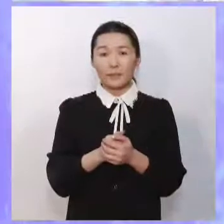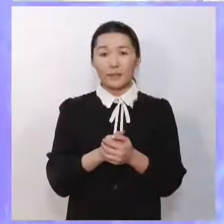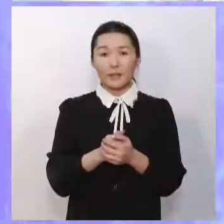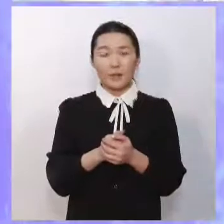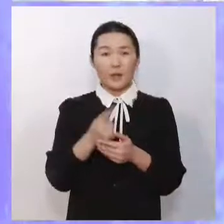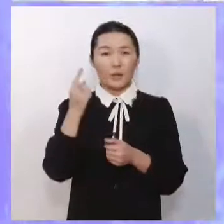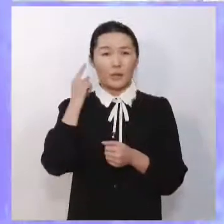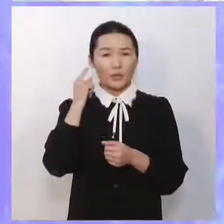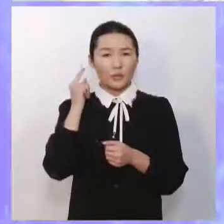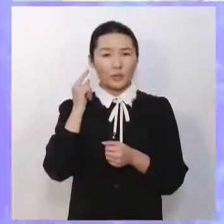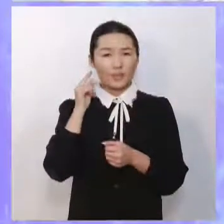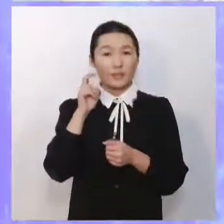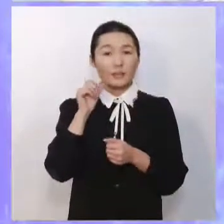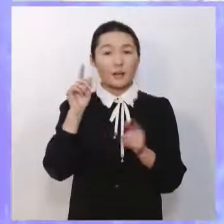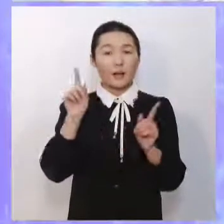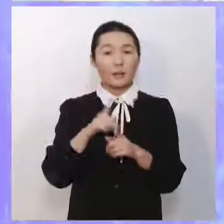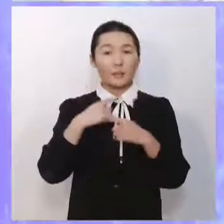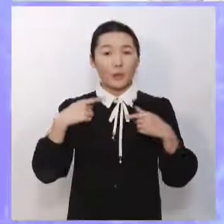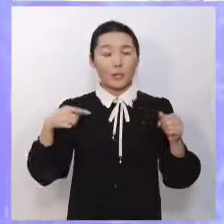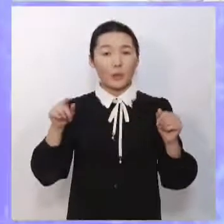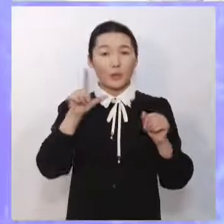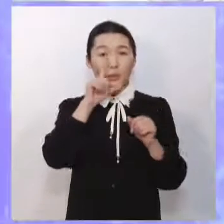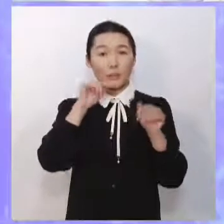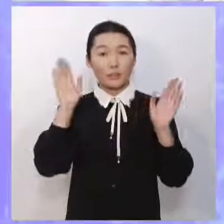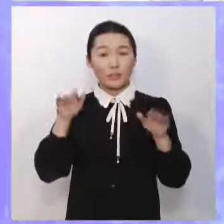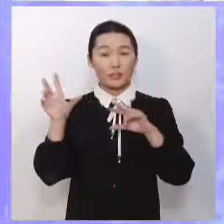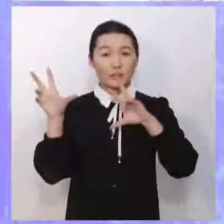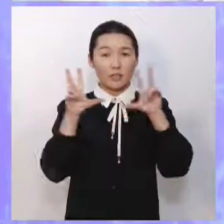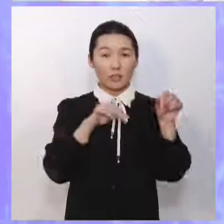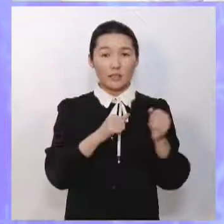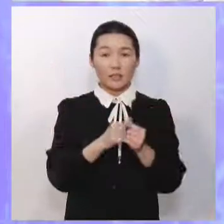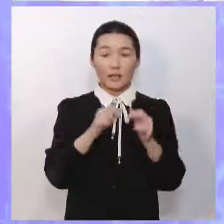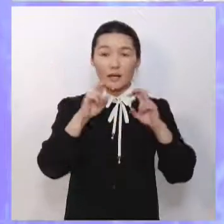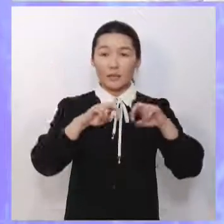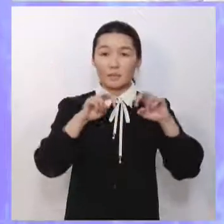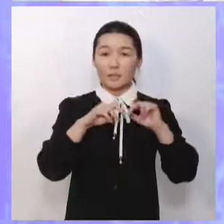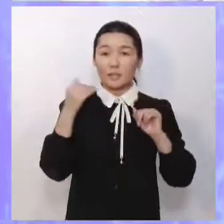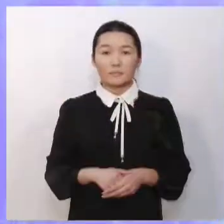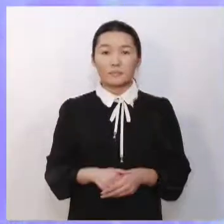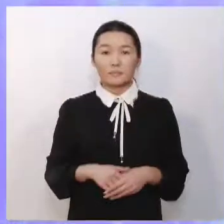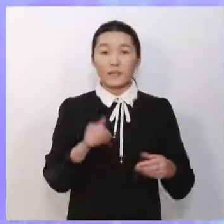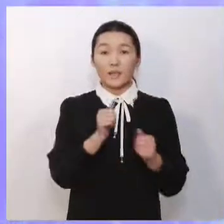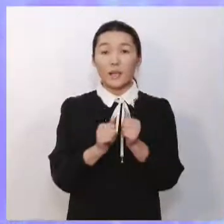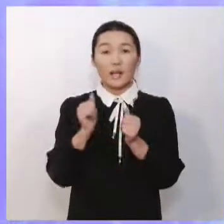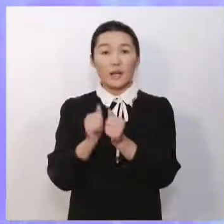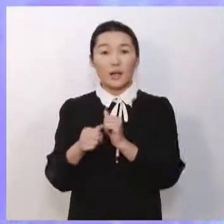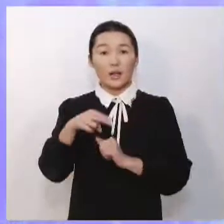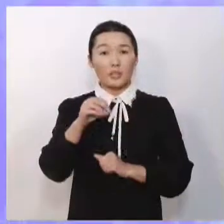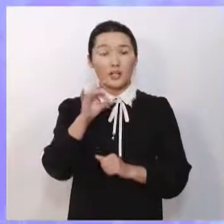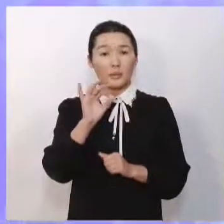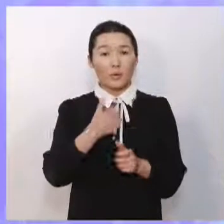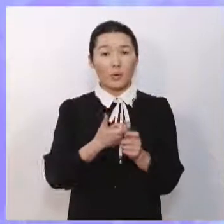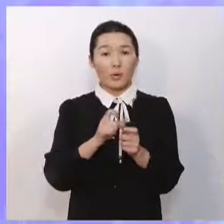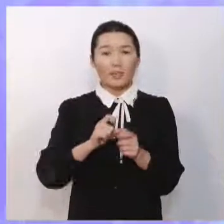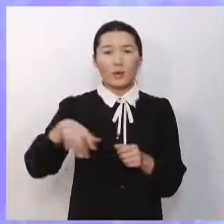Прислушайтесь, как поет птица счастья. Рассмотрите ее перышки. Каждое перо –